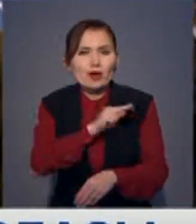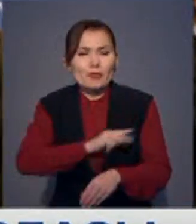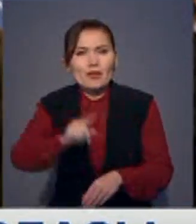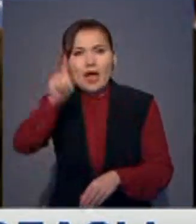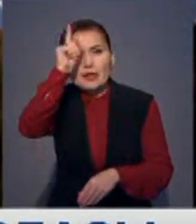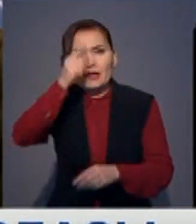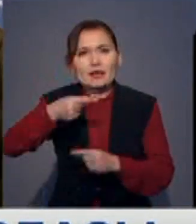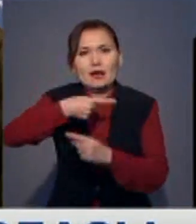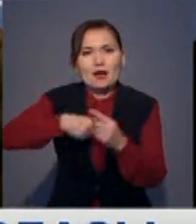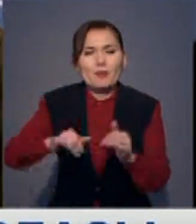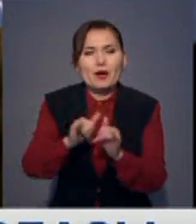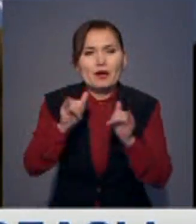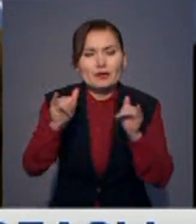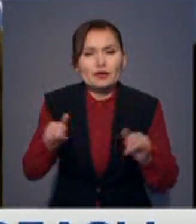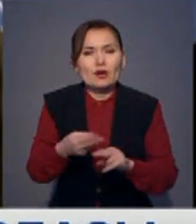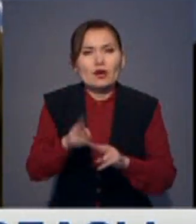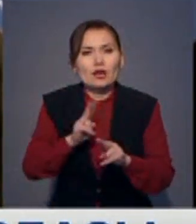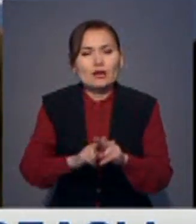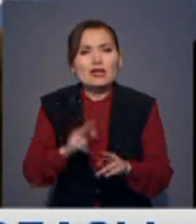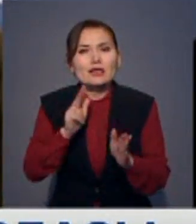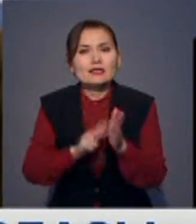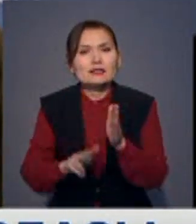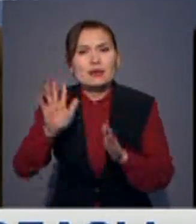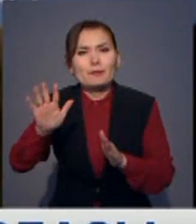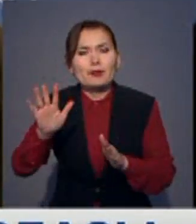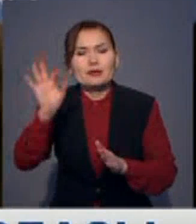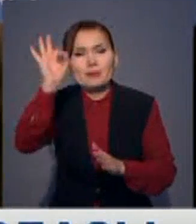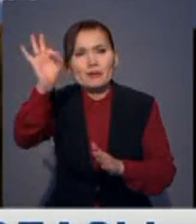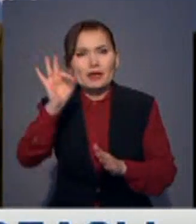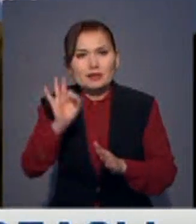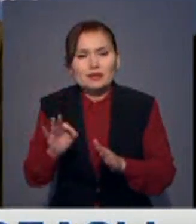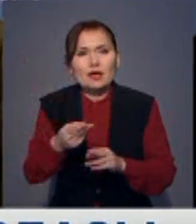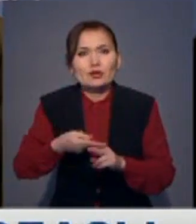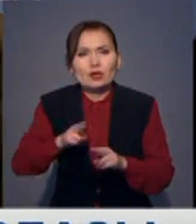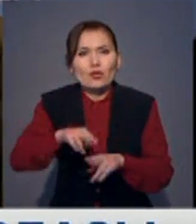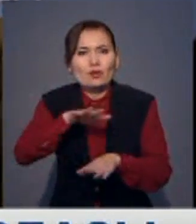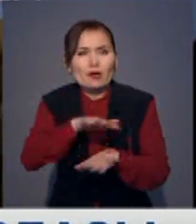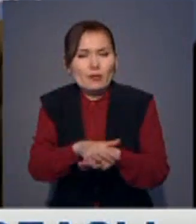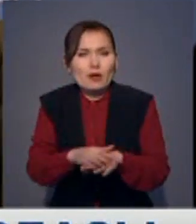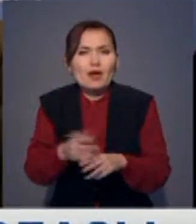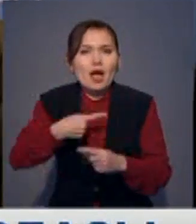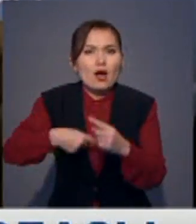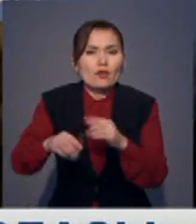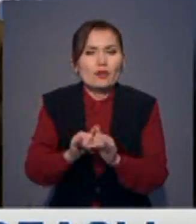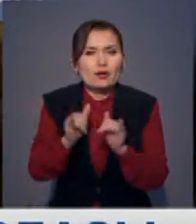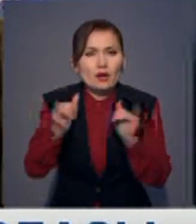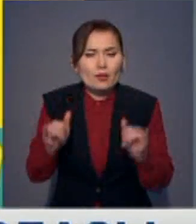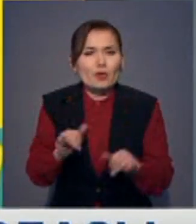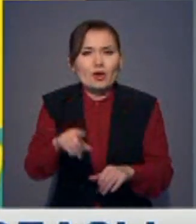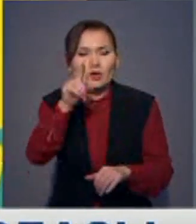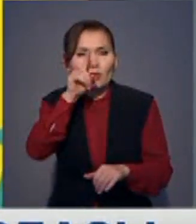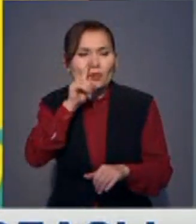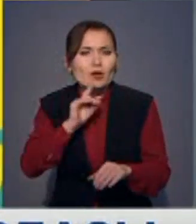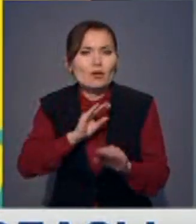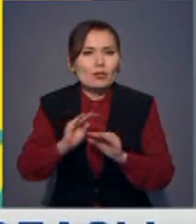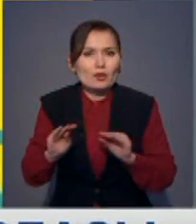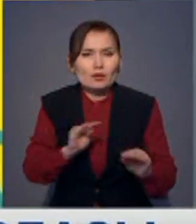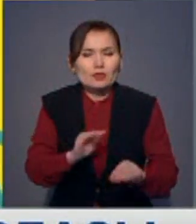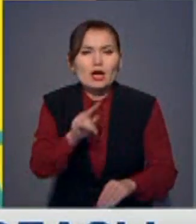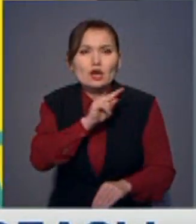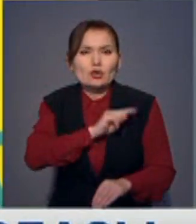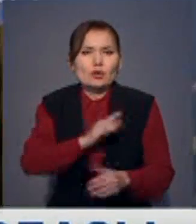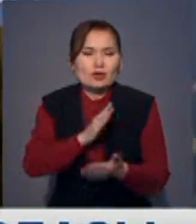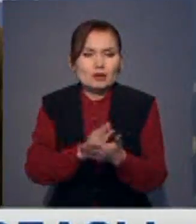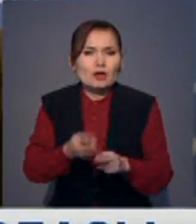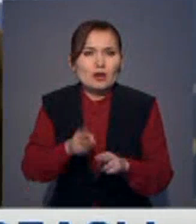саудасының 85% сіздің елдің үлесінде. Инвесторларға үлкен жеңілдіктер жасалған, инфрақұрылымы да өте қолайлы. Былтыр Экспо